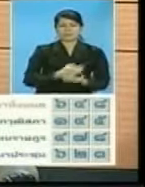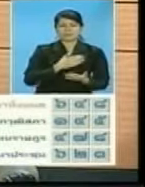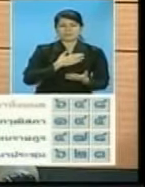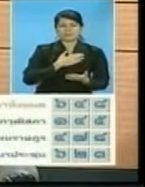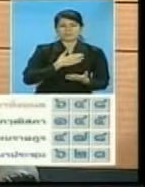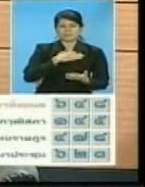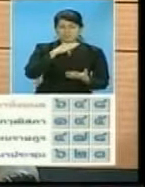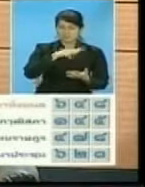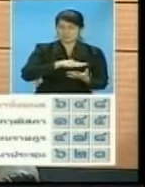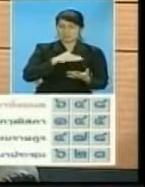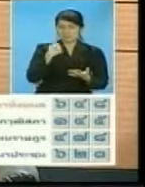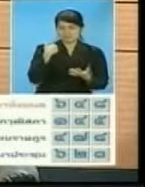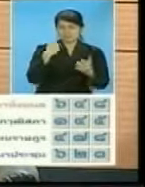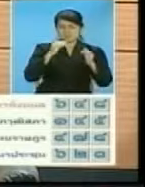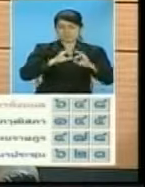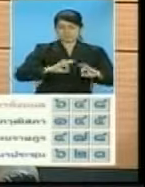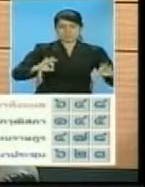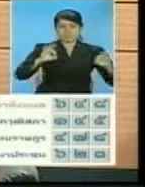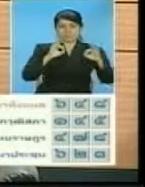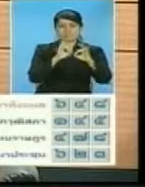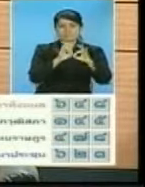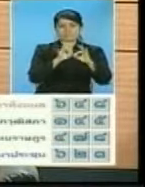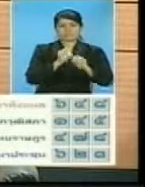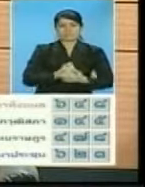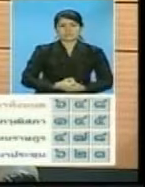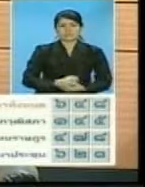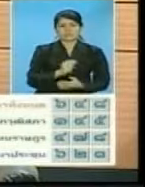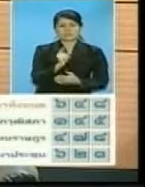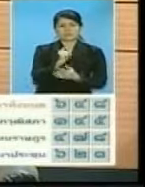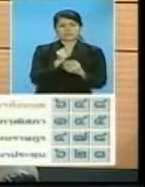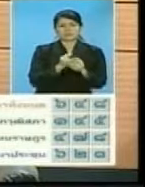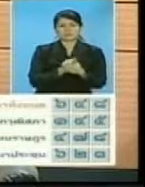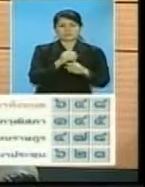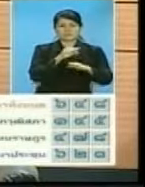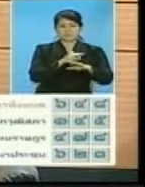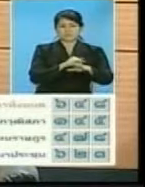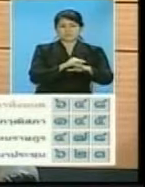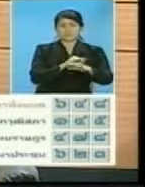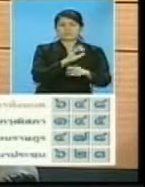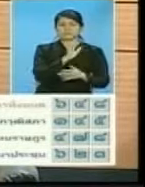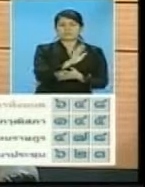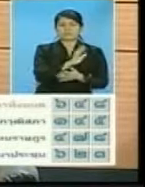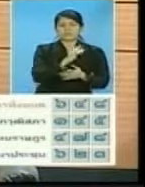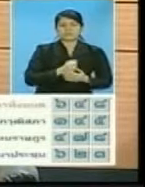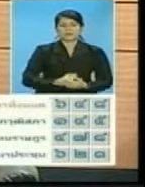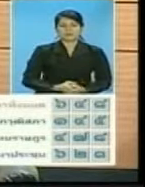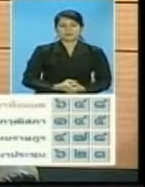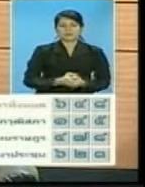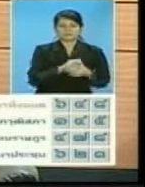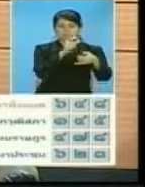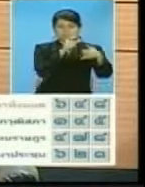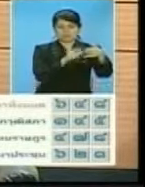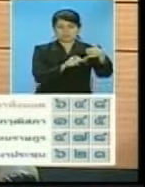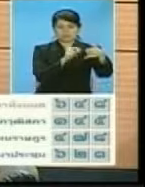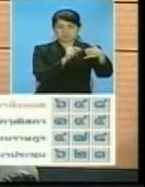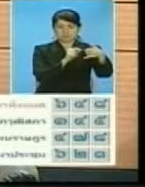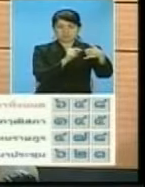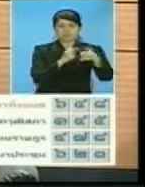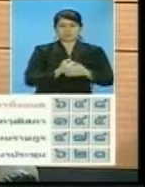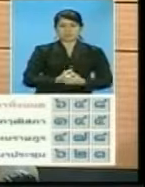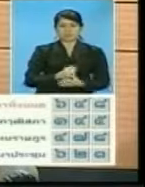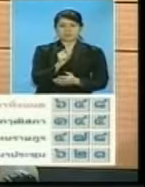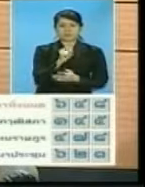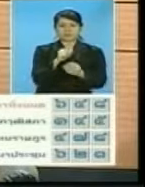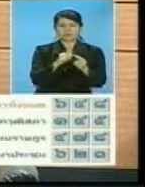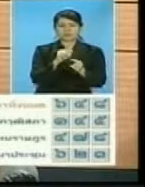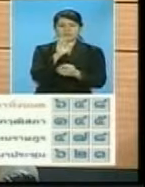ความสำคัญมากๆเลยนะครับเป็นสมาชิกนั่นหมายความว่าบุคคลซึ่ง